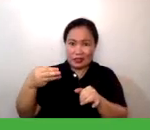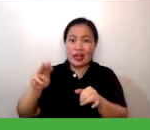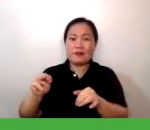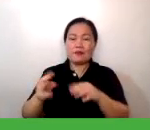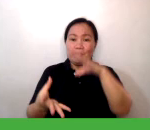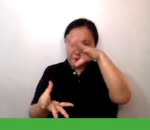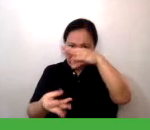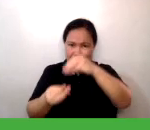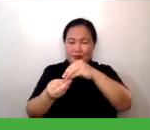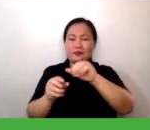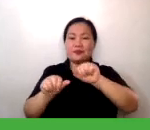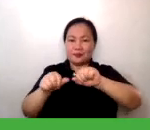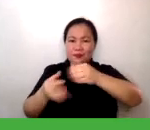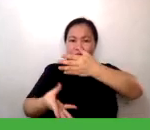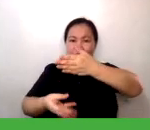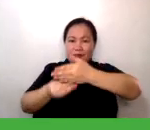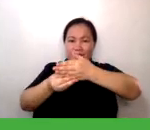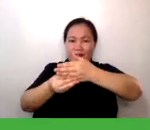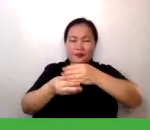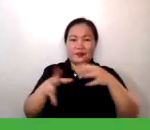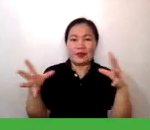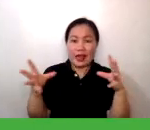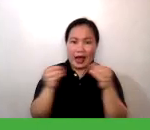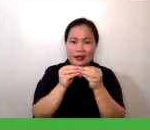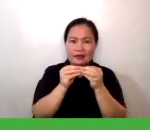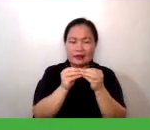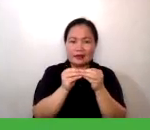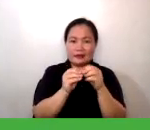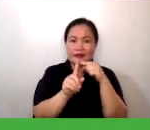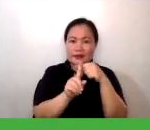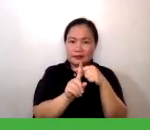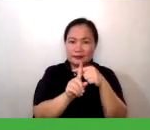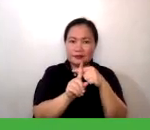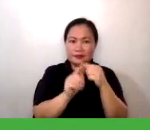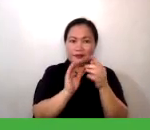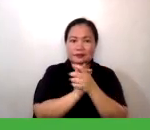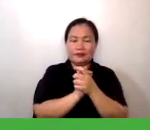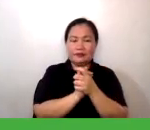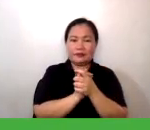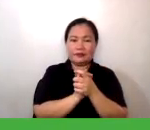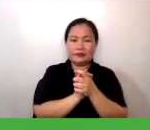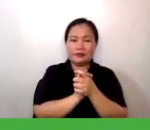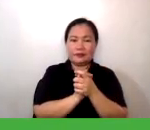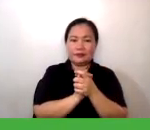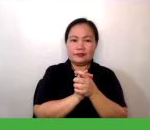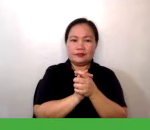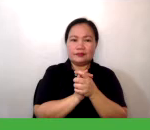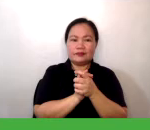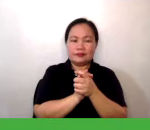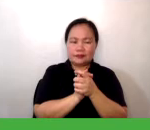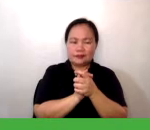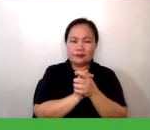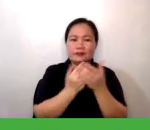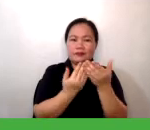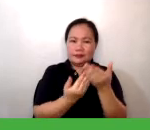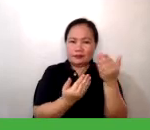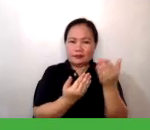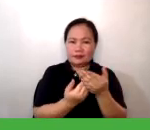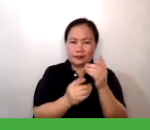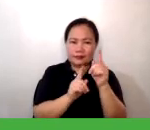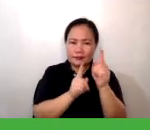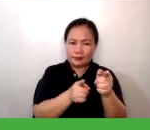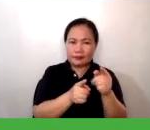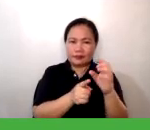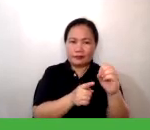po. Okay, now, pareho na silang naka-hectometer. So, ito na po yung hinahanap natin. Anong gagawin